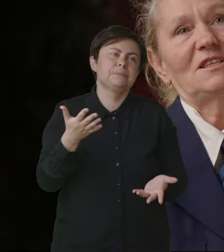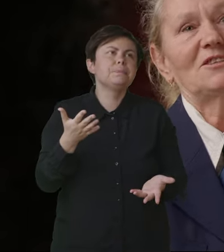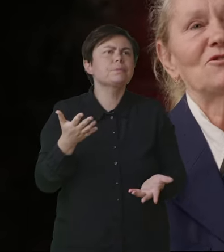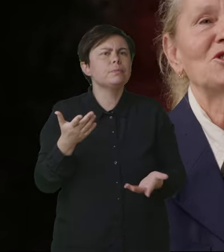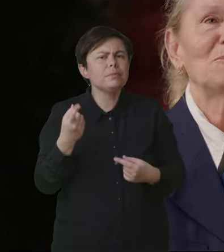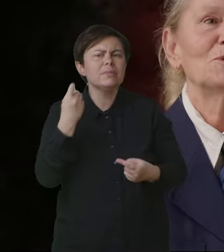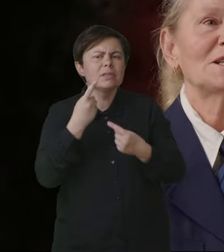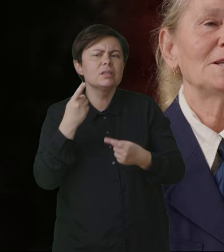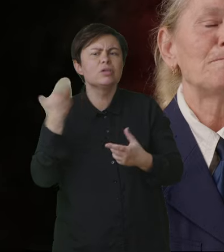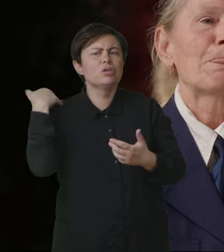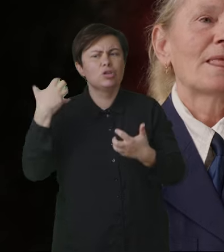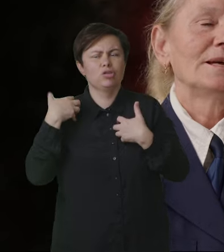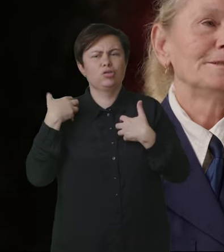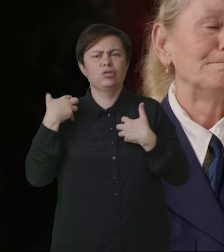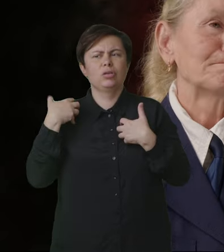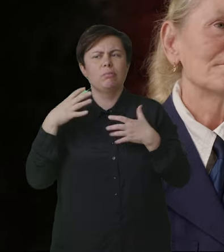że to życie było takie